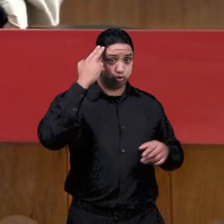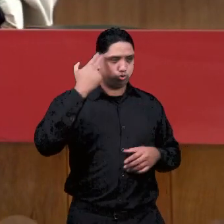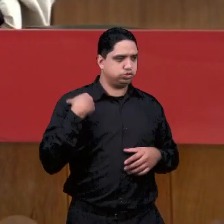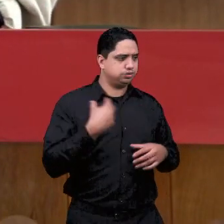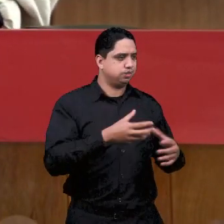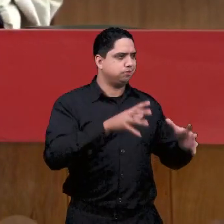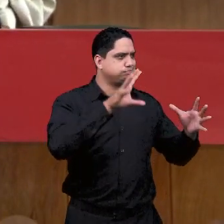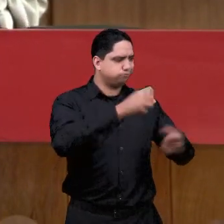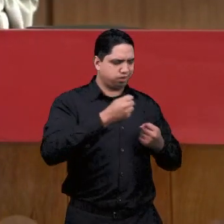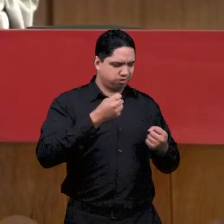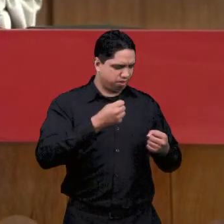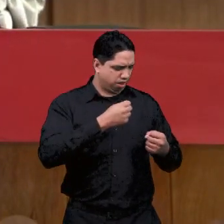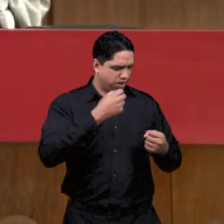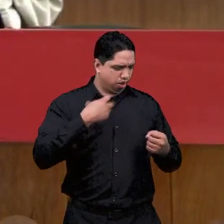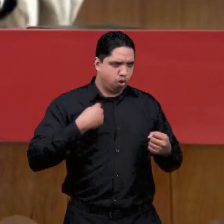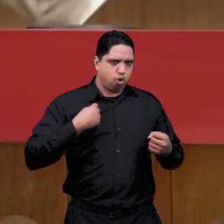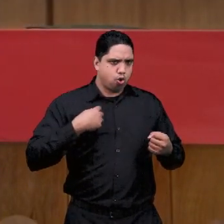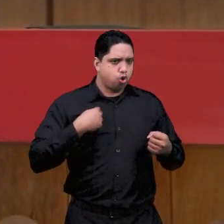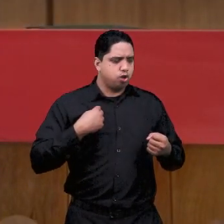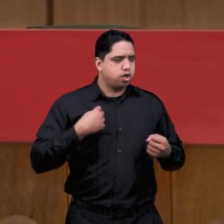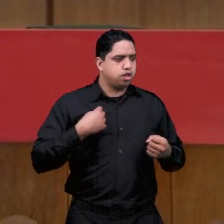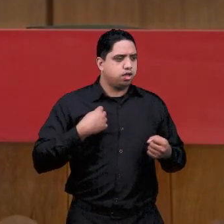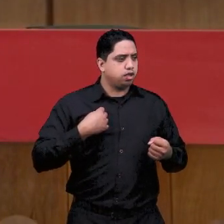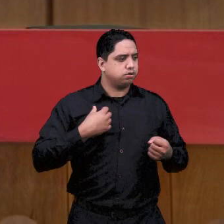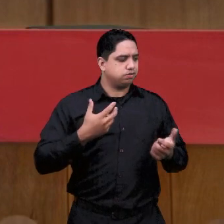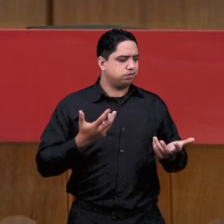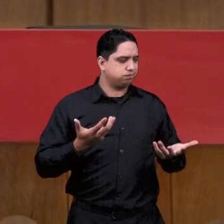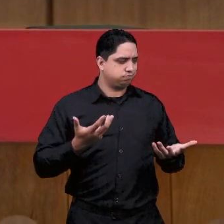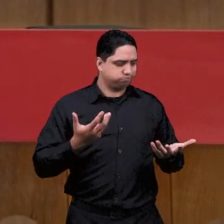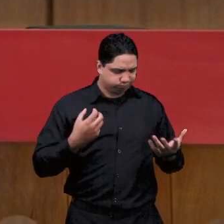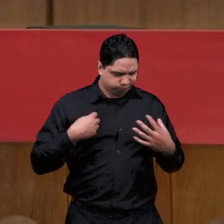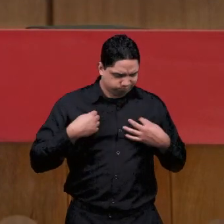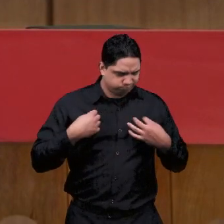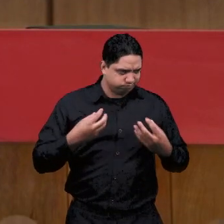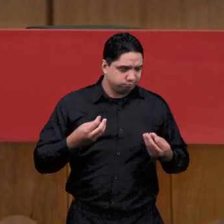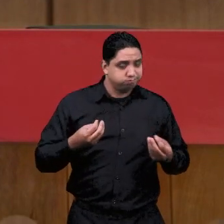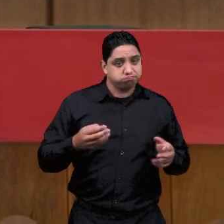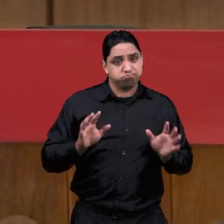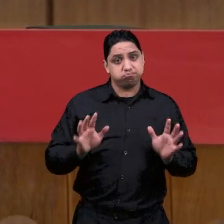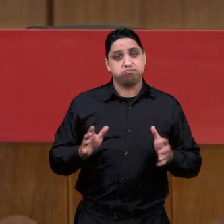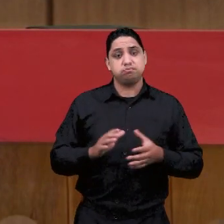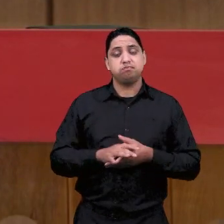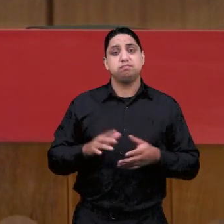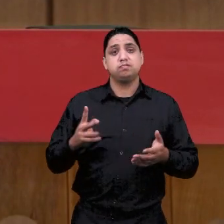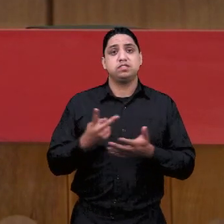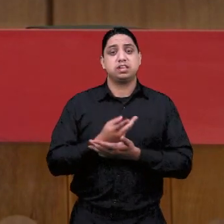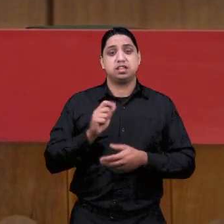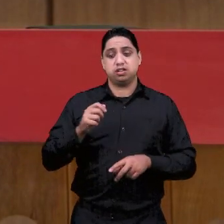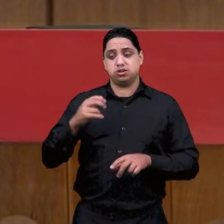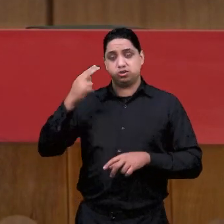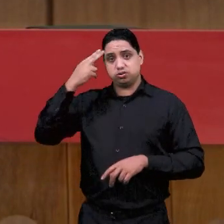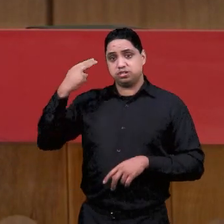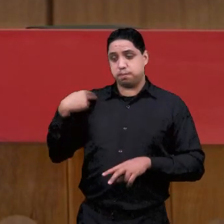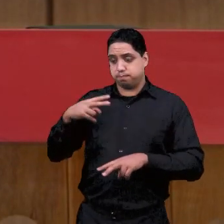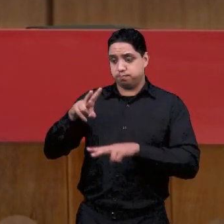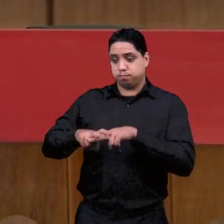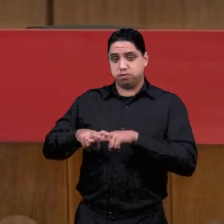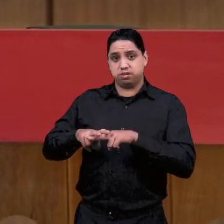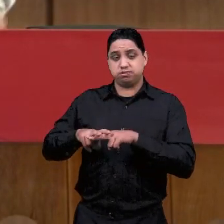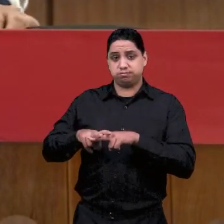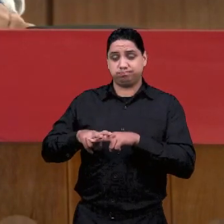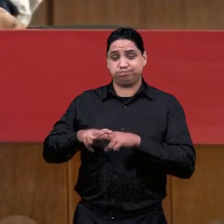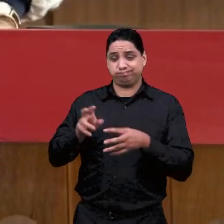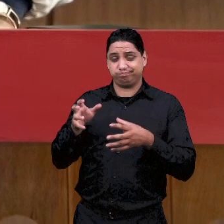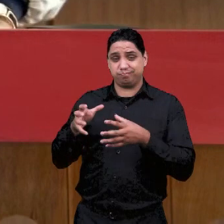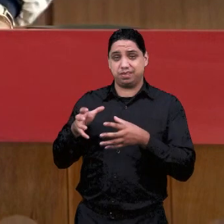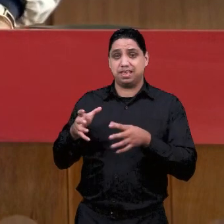qu'elle lui a offert. Donc elle a dit, donc toi, tu vas porter mon péché. Il a été mis en prison, il a été